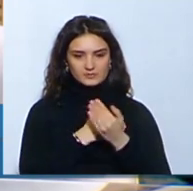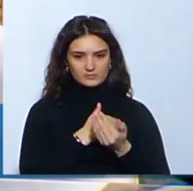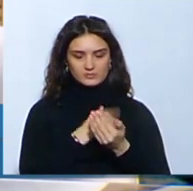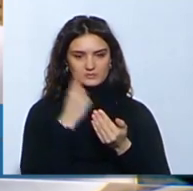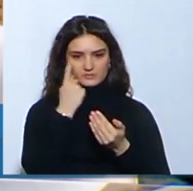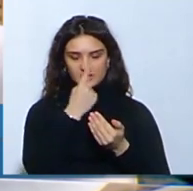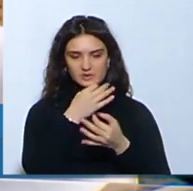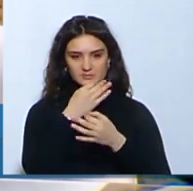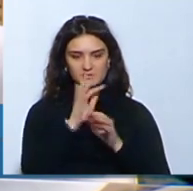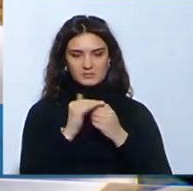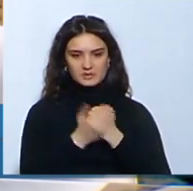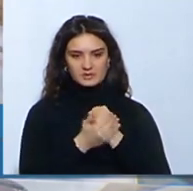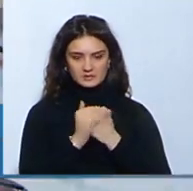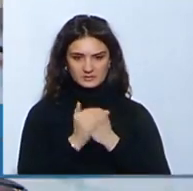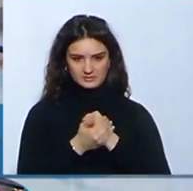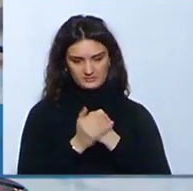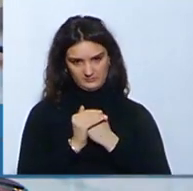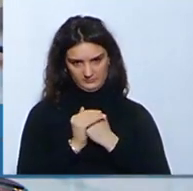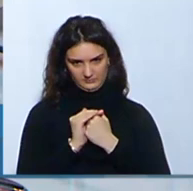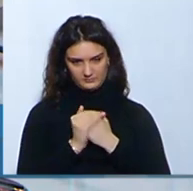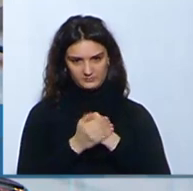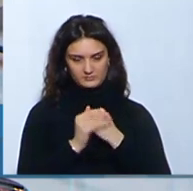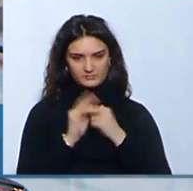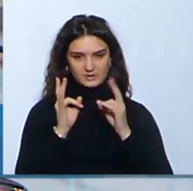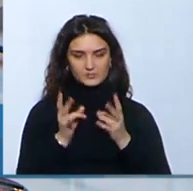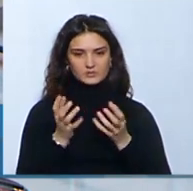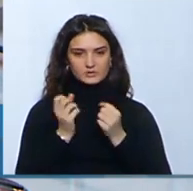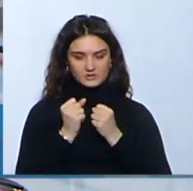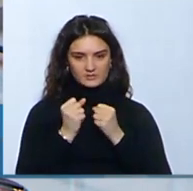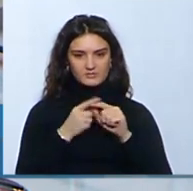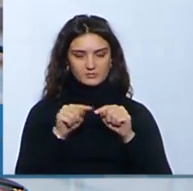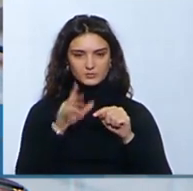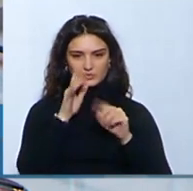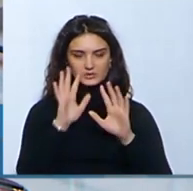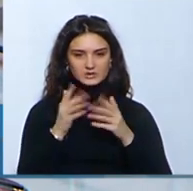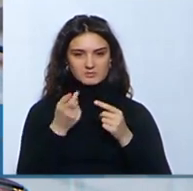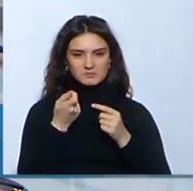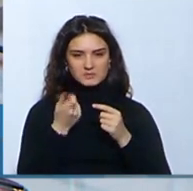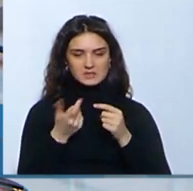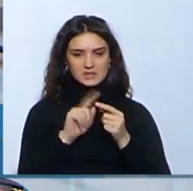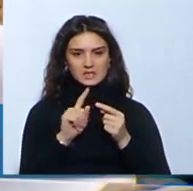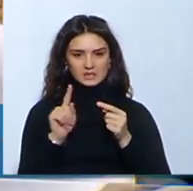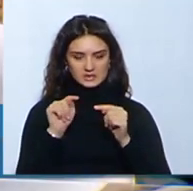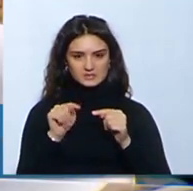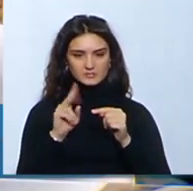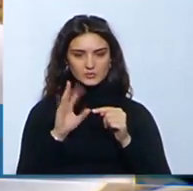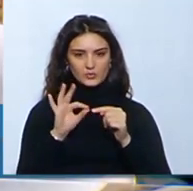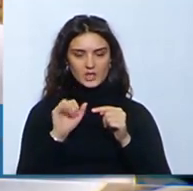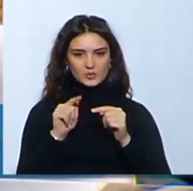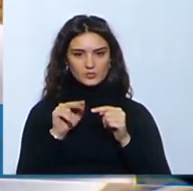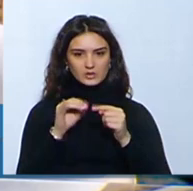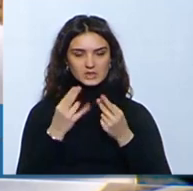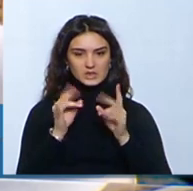თვალის ნებისმიერი გარსის ასევე მიღებული ტრავმა ხდება ამ დროს ცილოვანი სტრუქტურების კოაგულაცია და